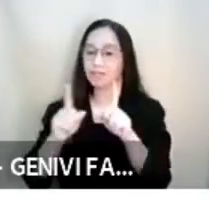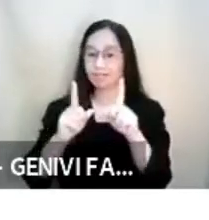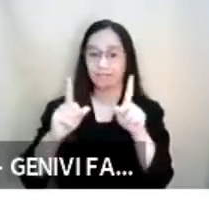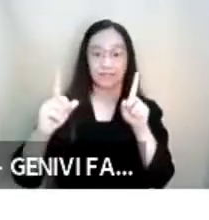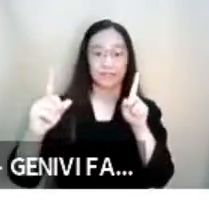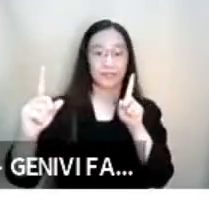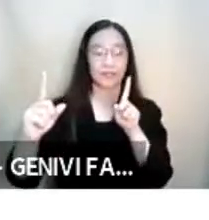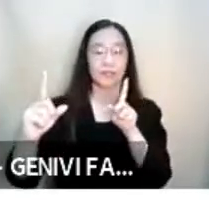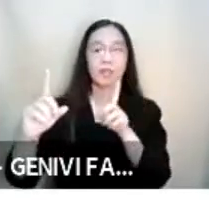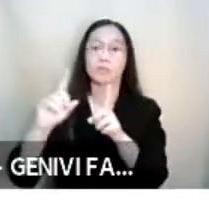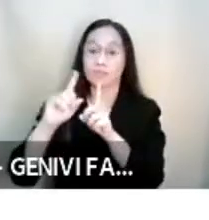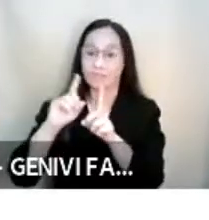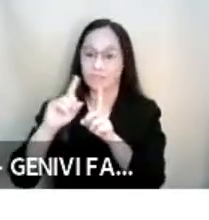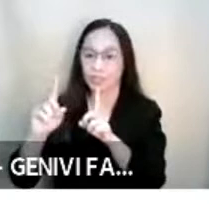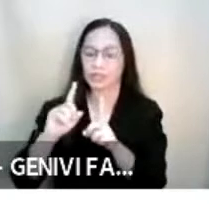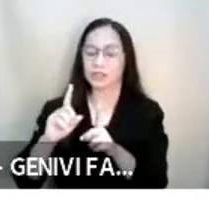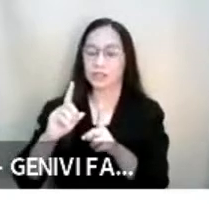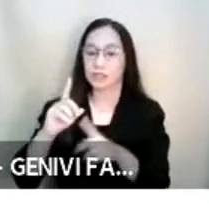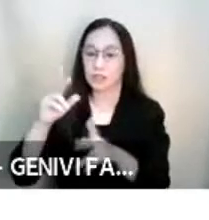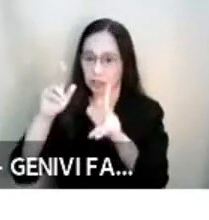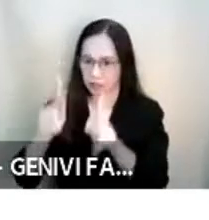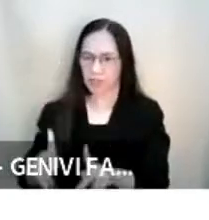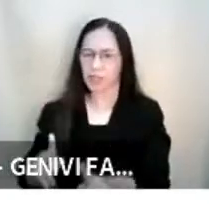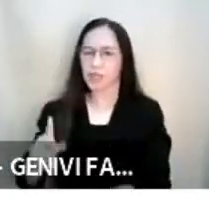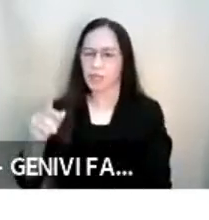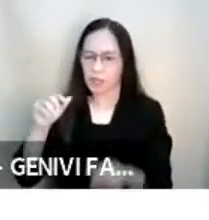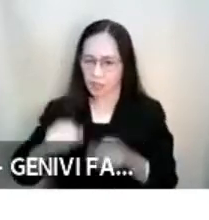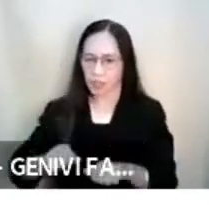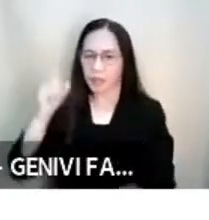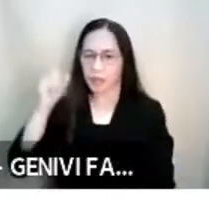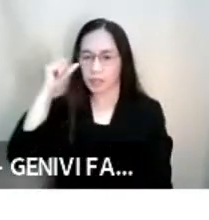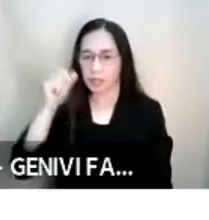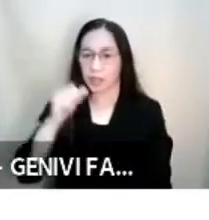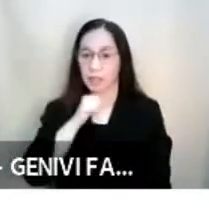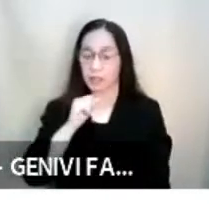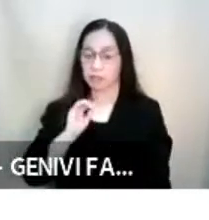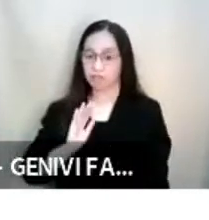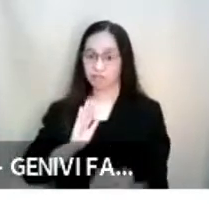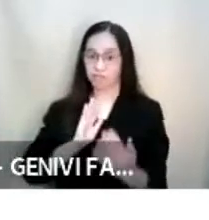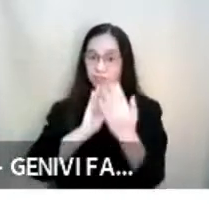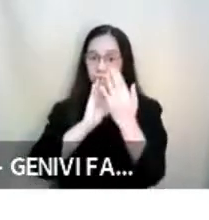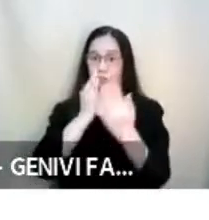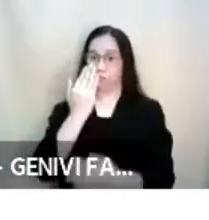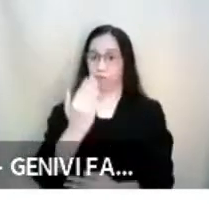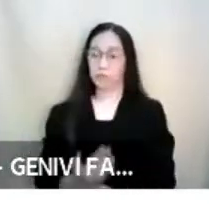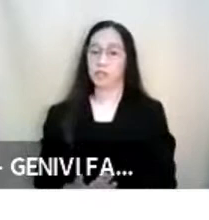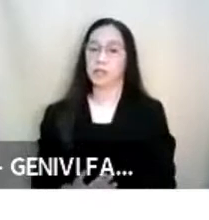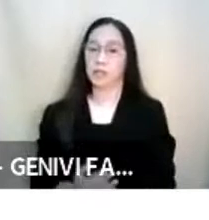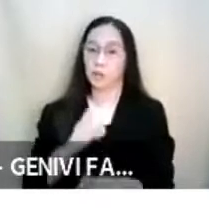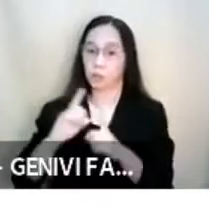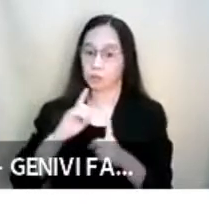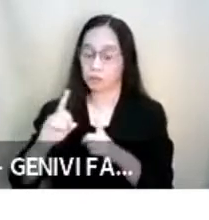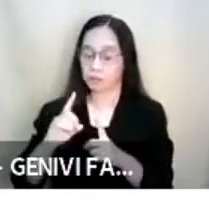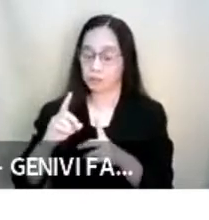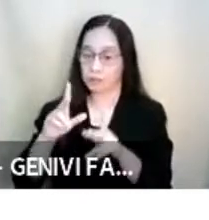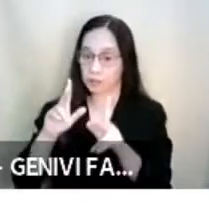person. Naiintindihan niya ba yon na hindi dapat harap-harapan makipag-usap sa ibang tao?